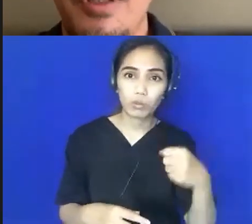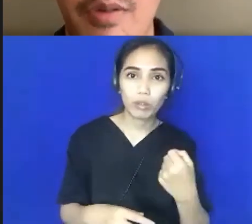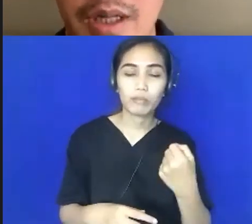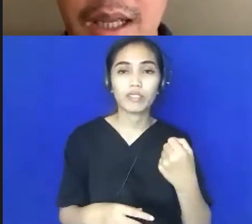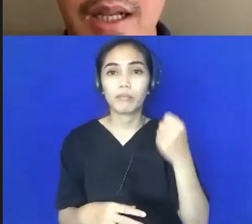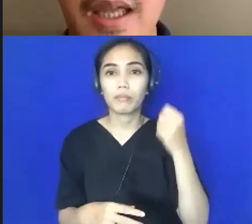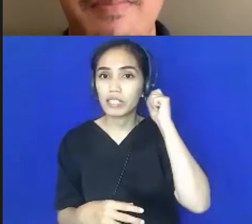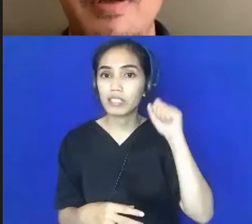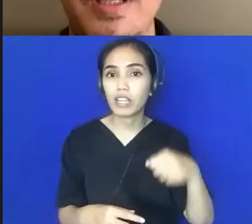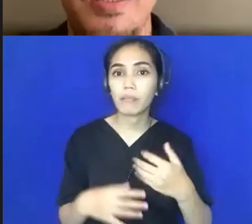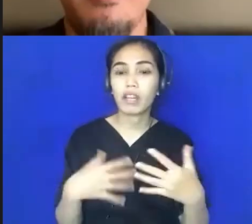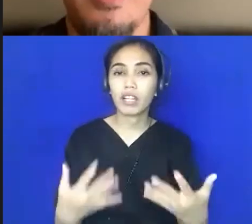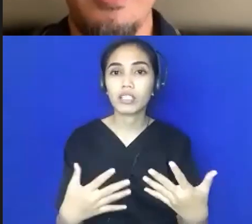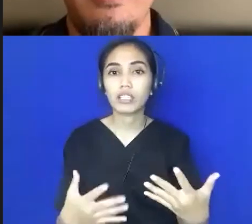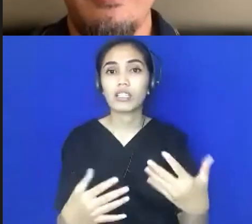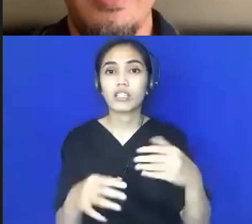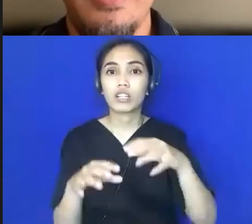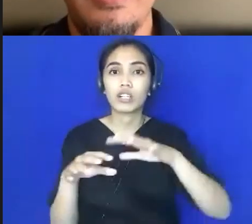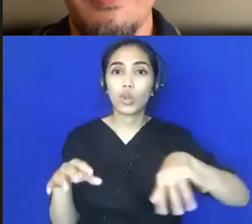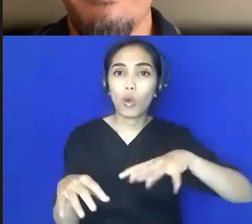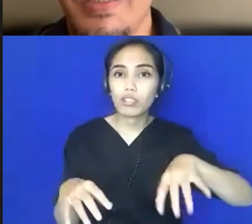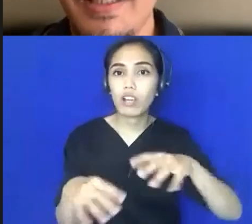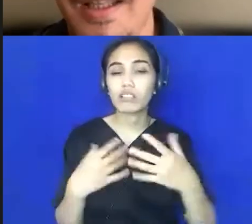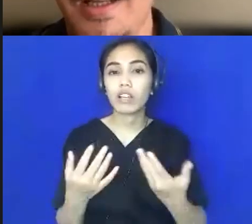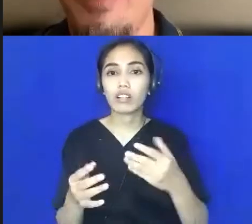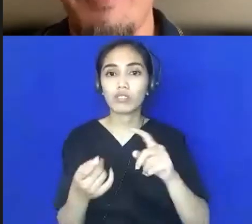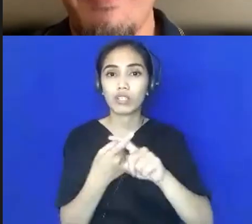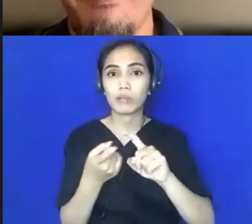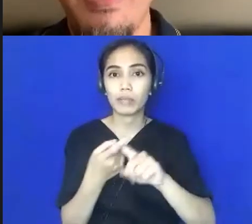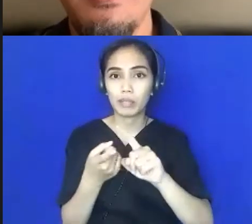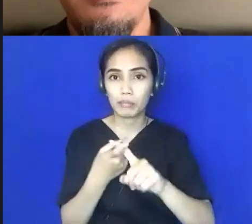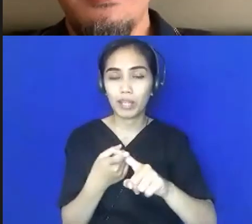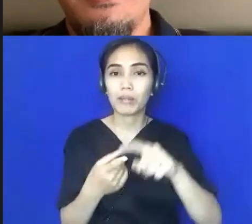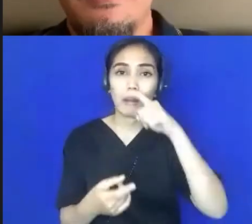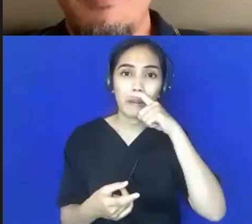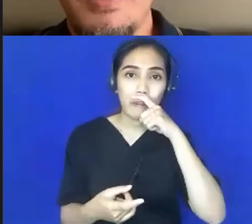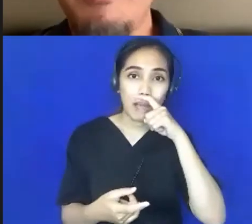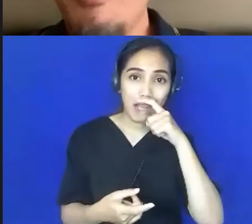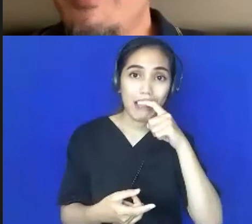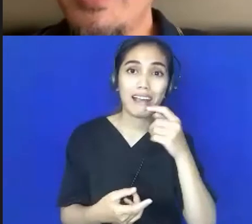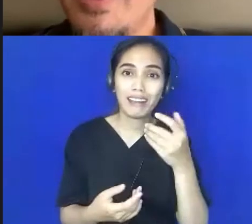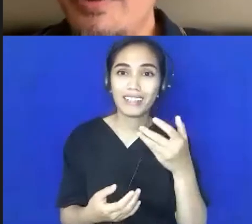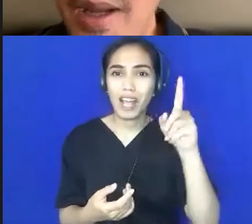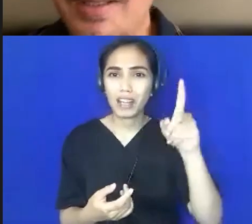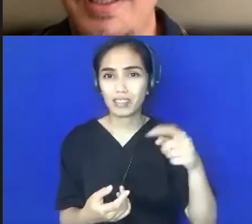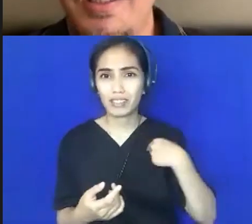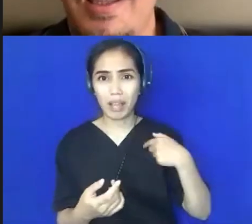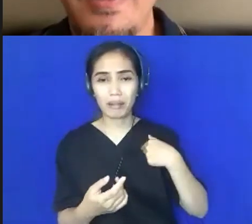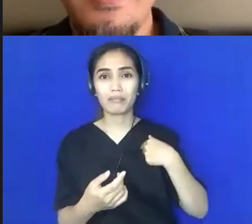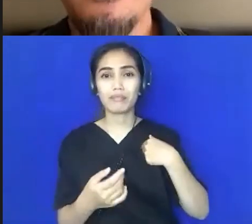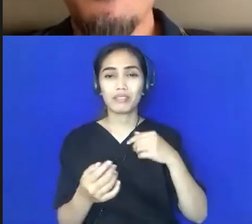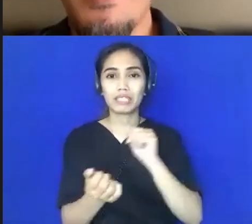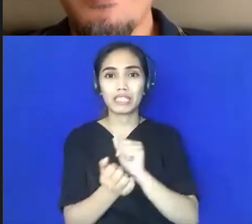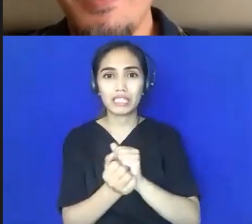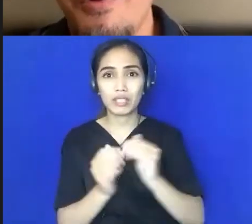buat keluarga. Nah, yang perlu diingat oleh teman-teman saya sendiri, buat bapak-bapak, bahwa kita bukan bekerja di rumah